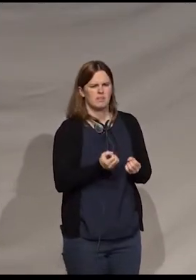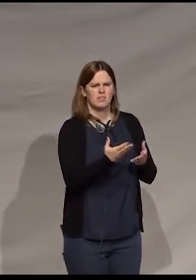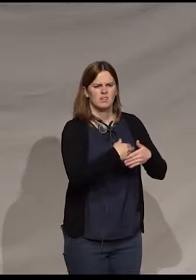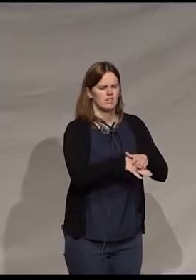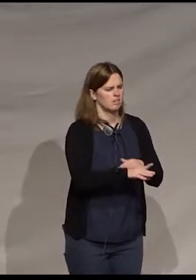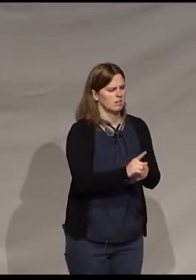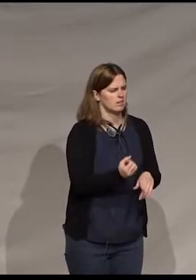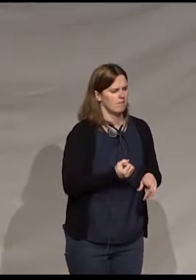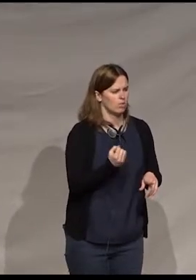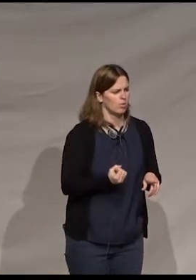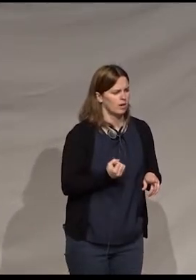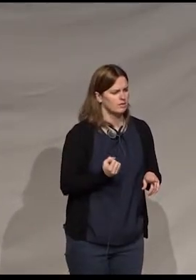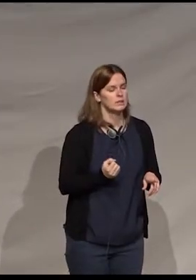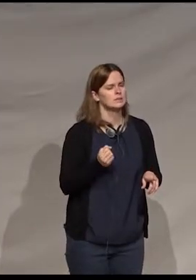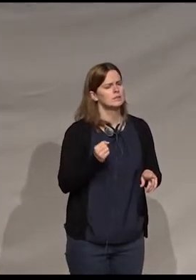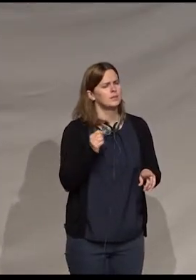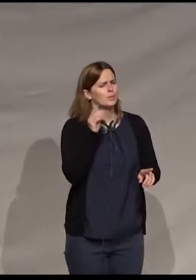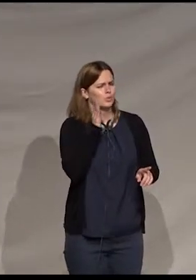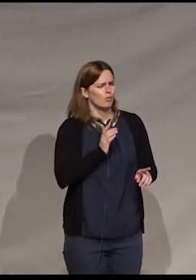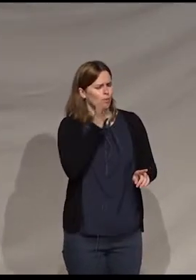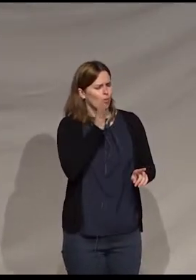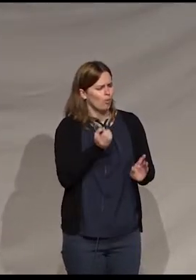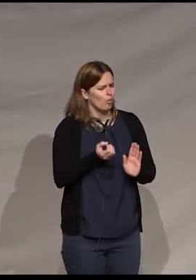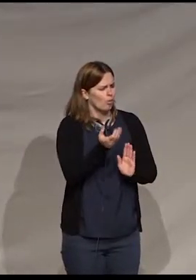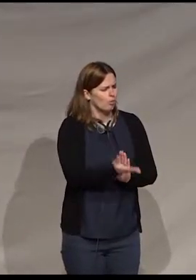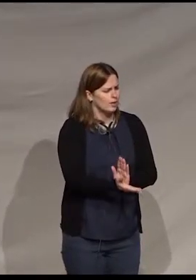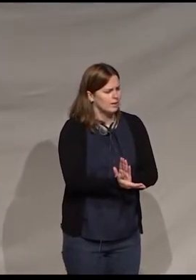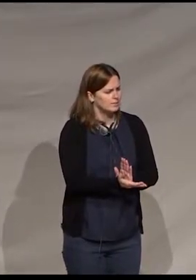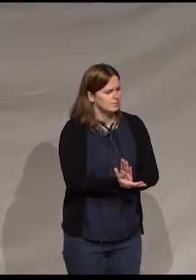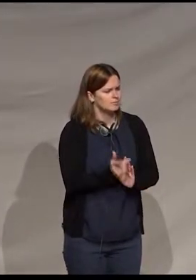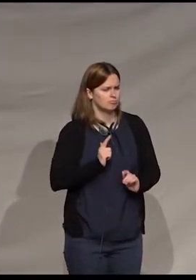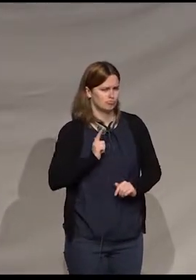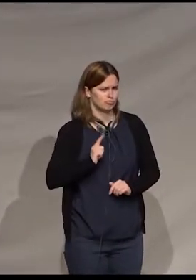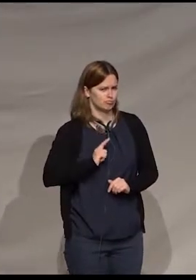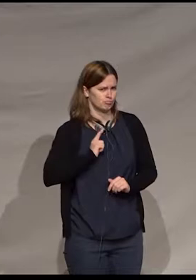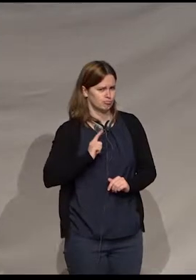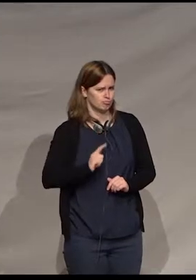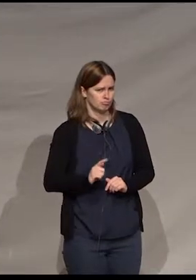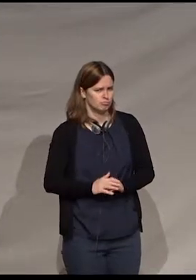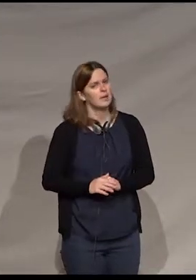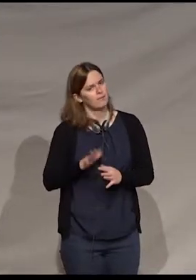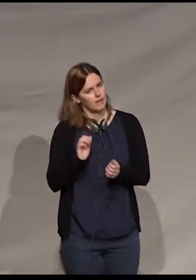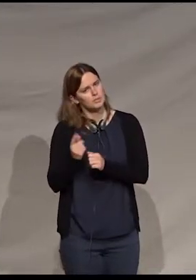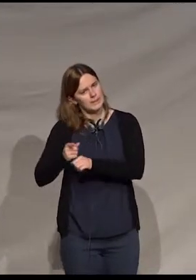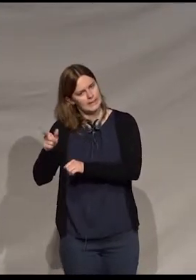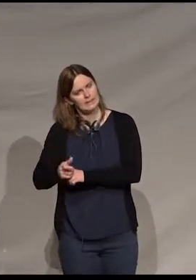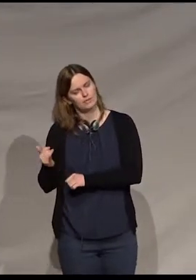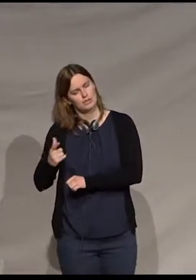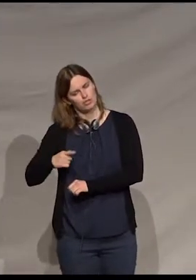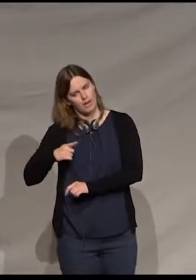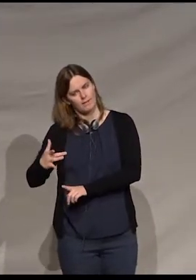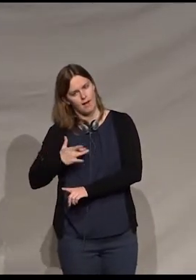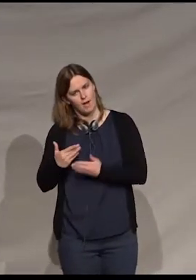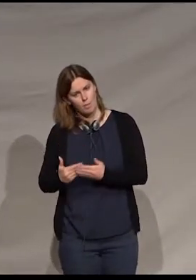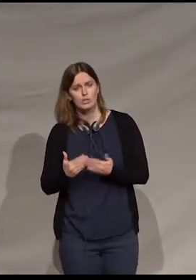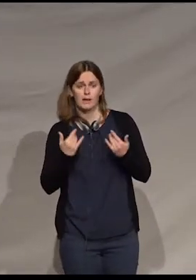dáme počítači šanci, stejně jako mnoho klientů dalo i nám šanci, než jsme vystavili pomůcky, tak nám třeba